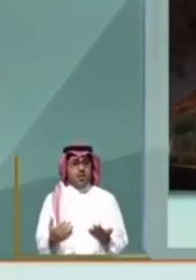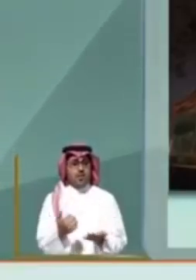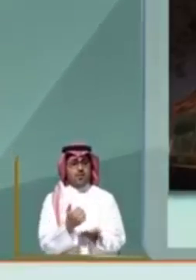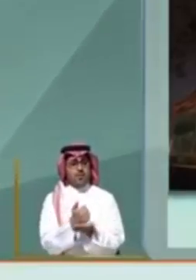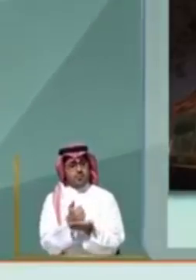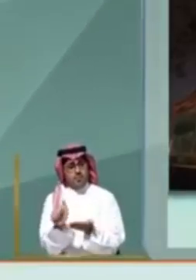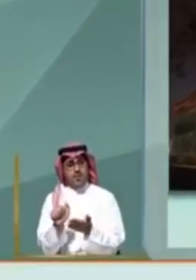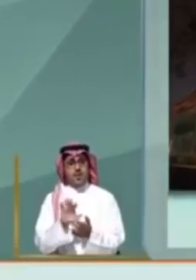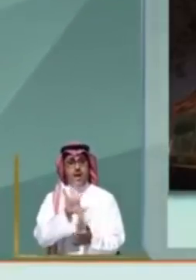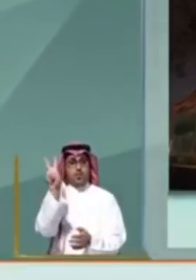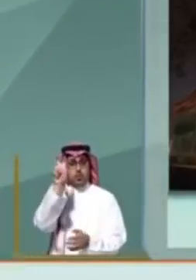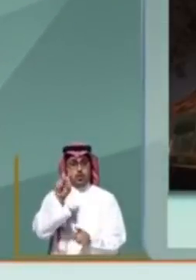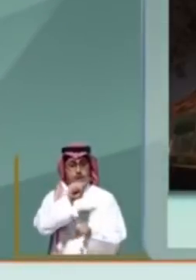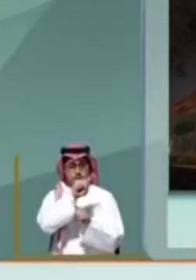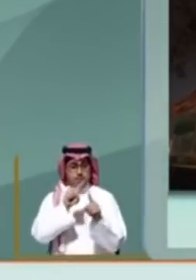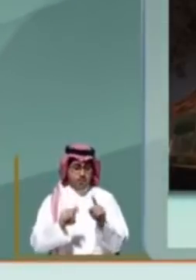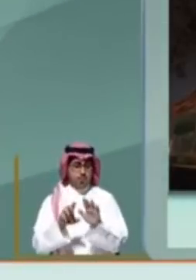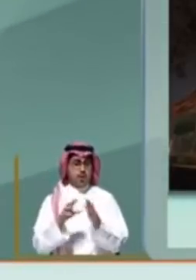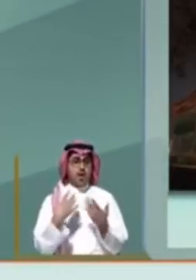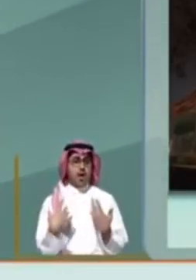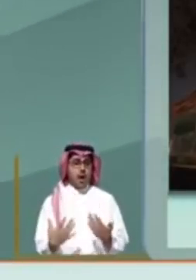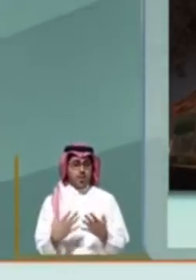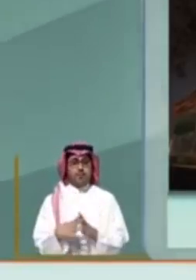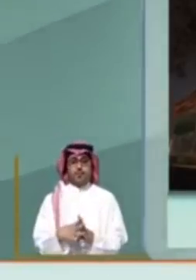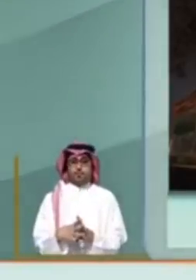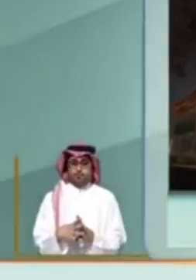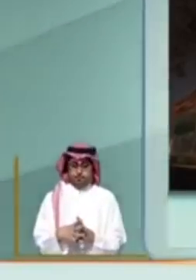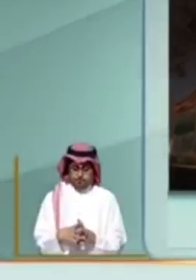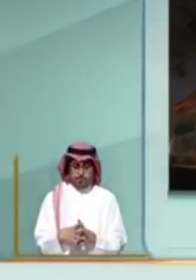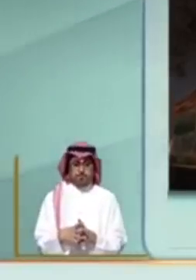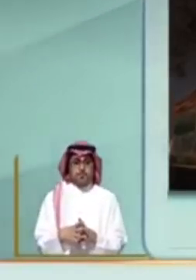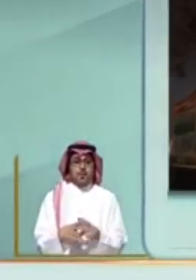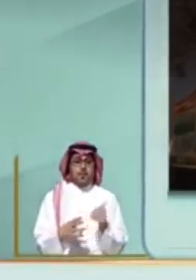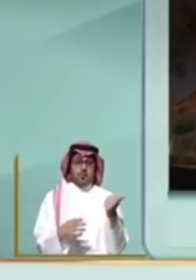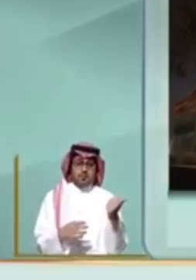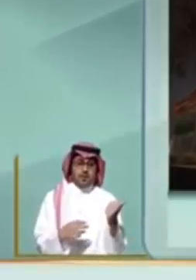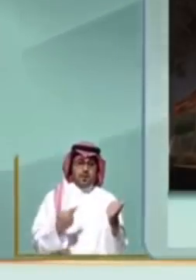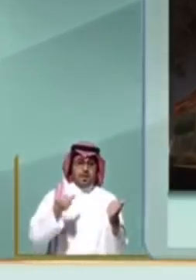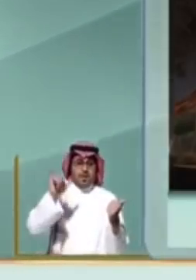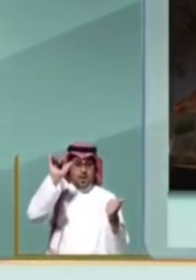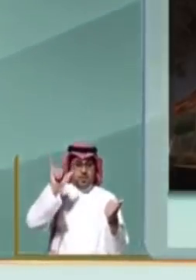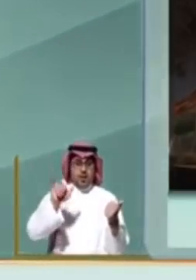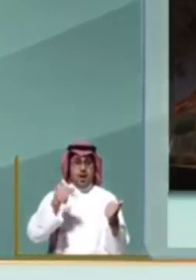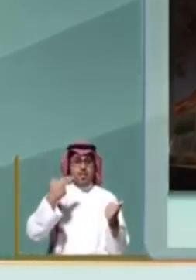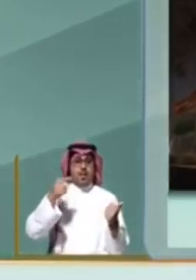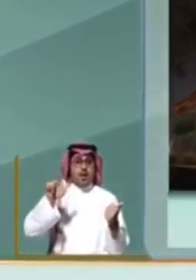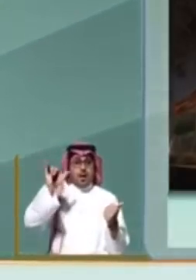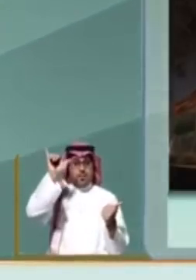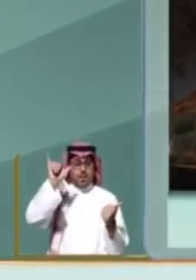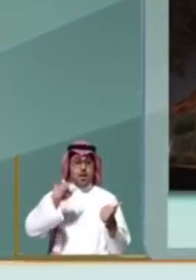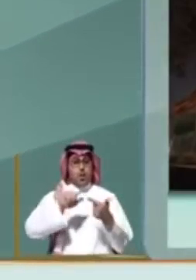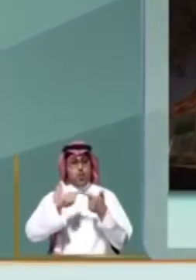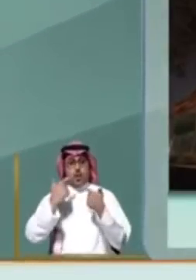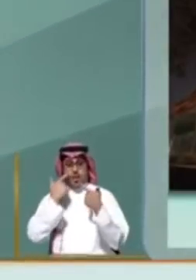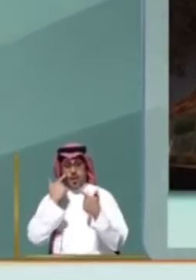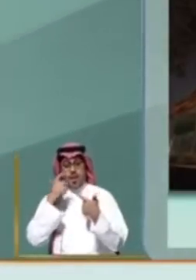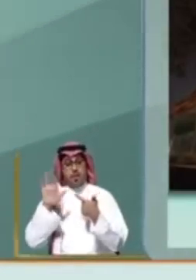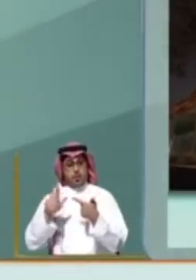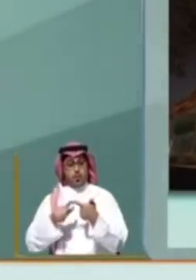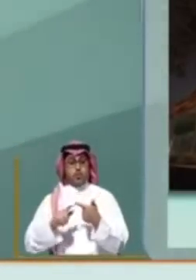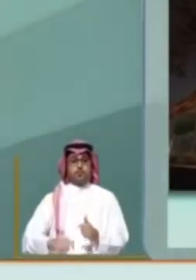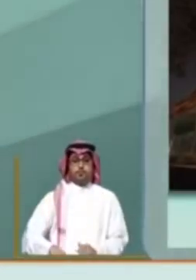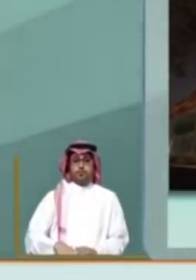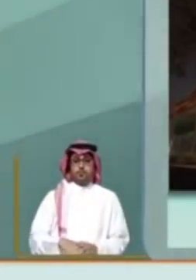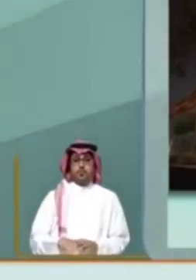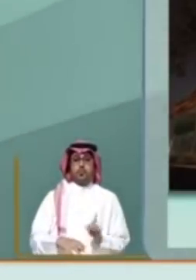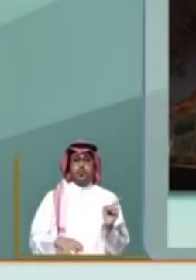نوعين من الاختبارات، إحداهما يسمى الاختبار التحصيلي العلمي والآخر الاختبار التحصيلي النظري. الاختبار التحصيلي